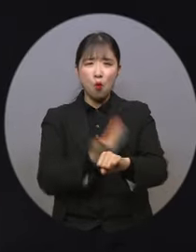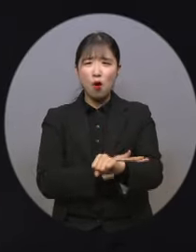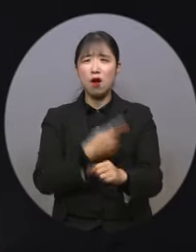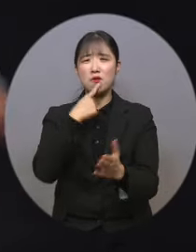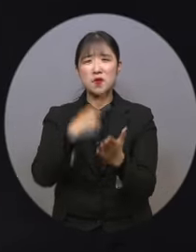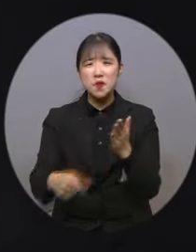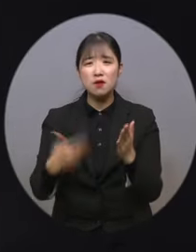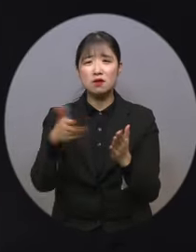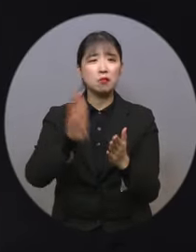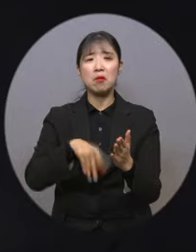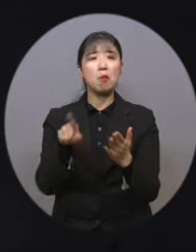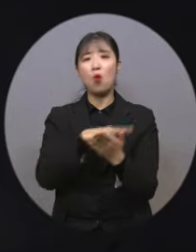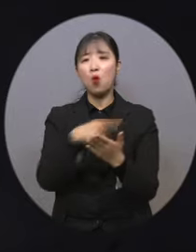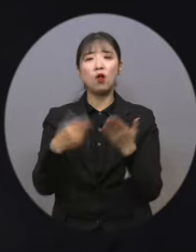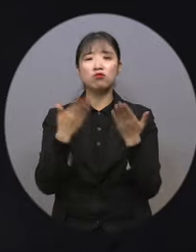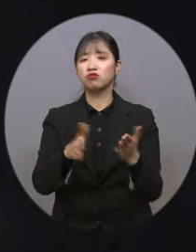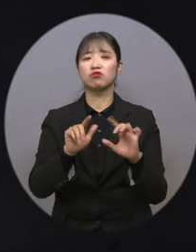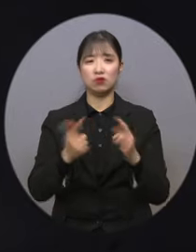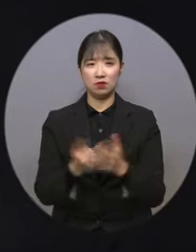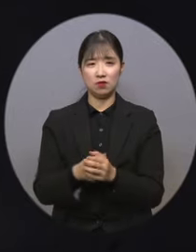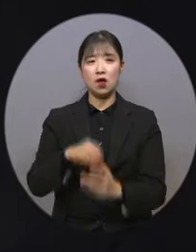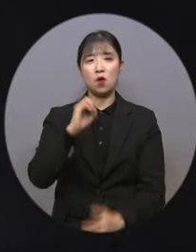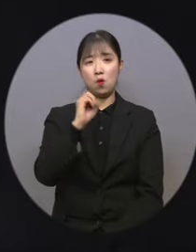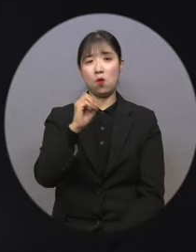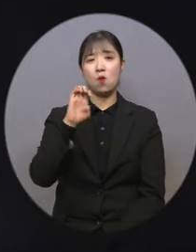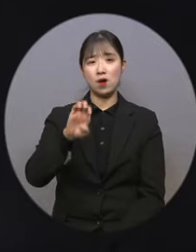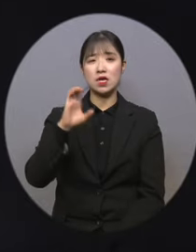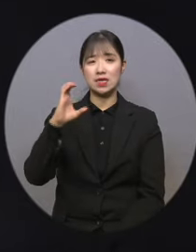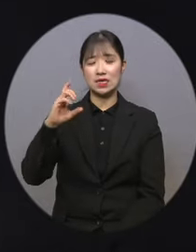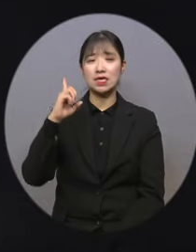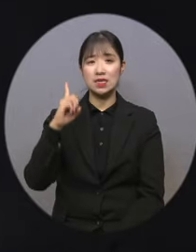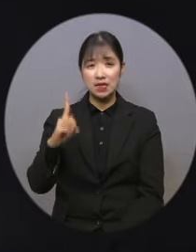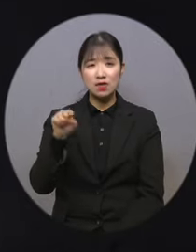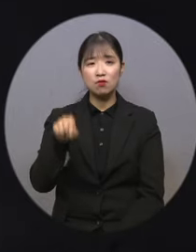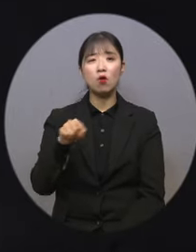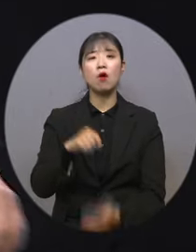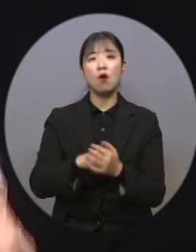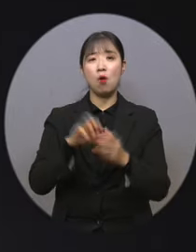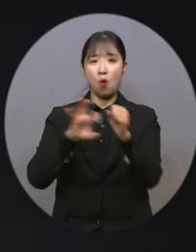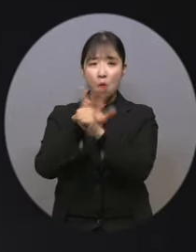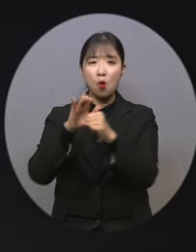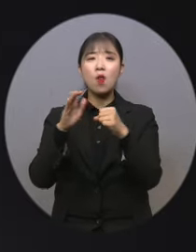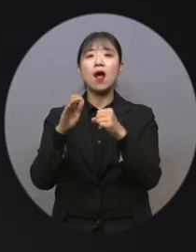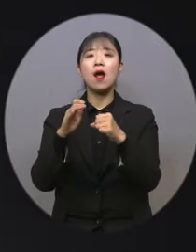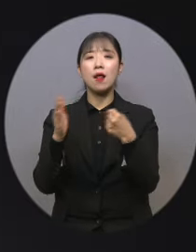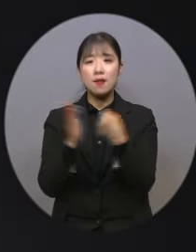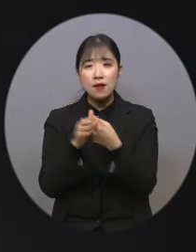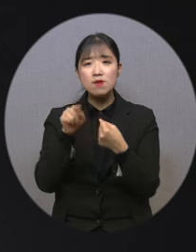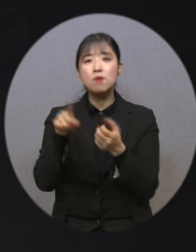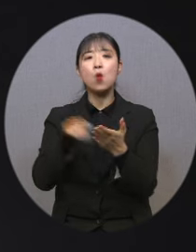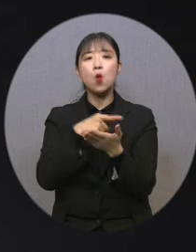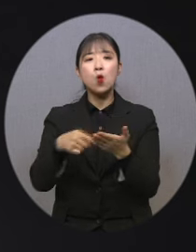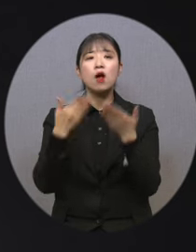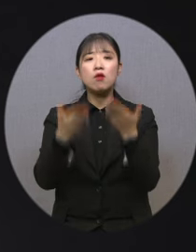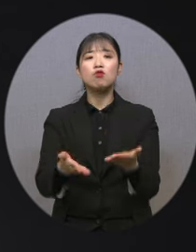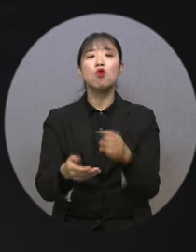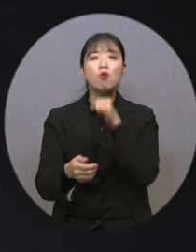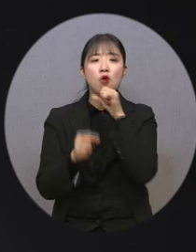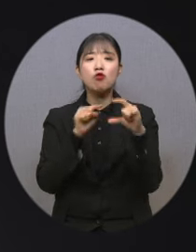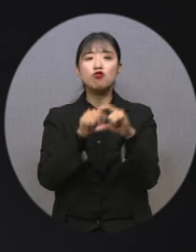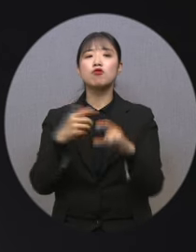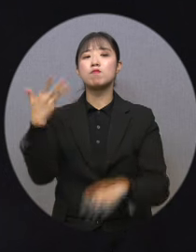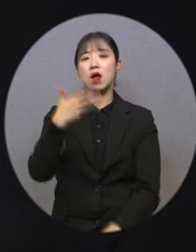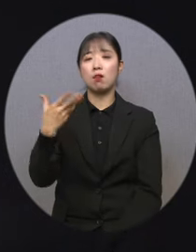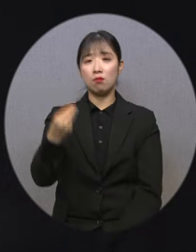지금 선진국도 어디지 선진국은 코로나 로이 안보 상의 평균이 8000만 원 이에요 일 년에 근데 우리는